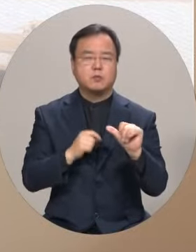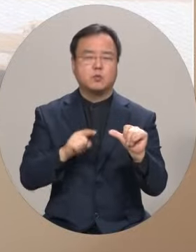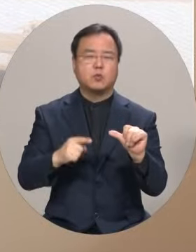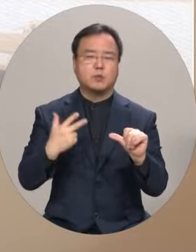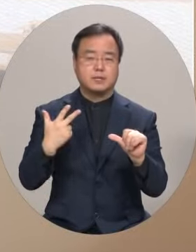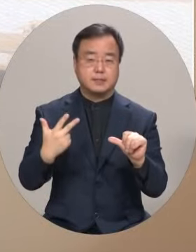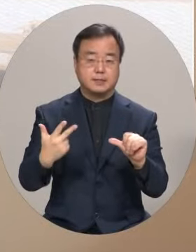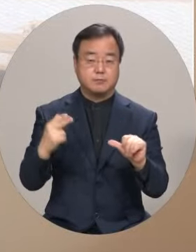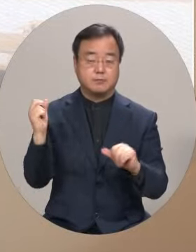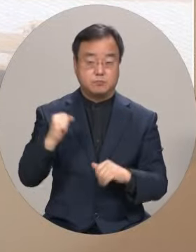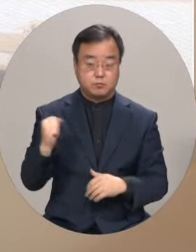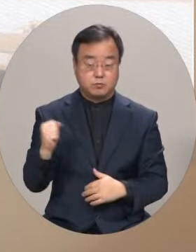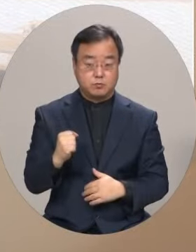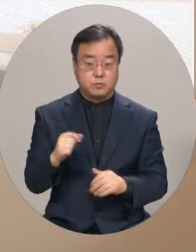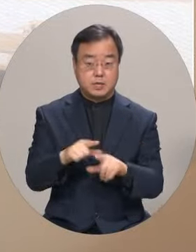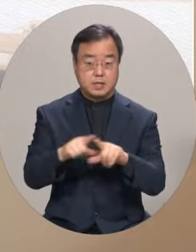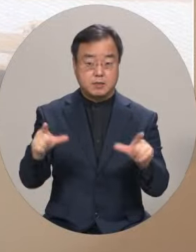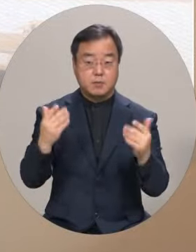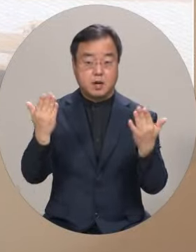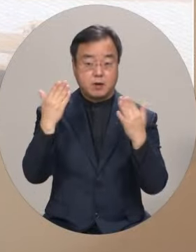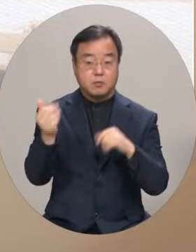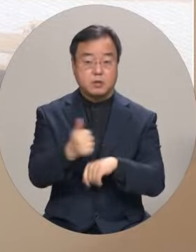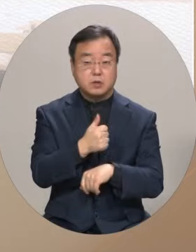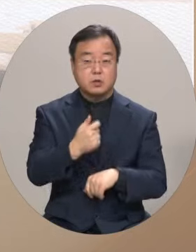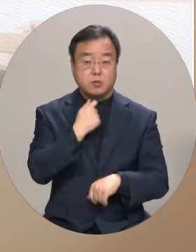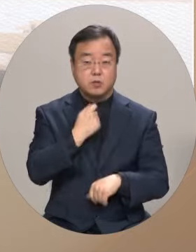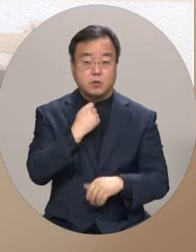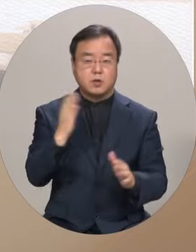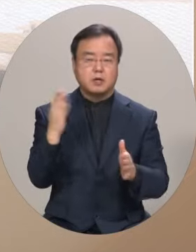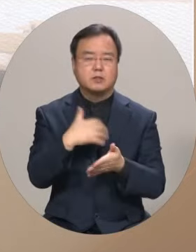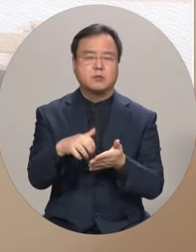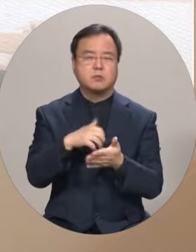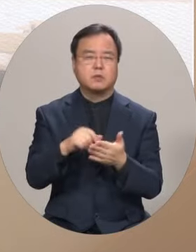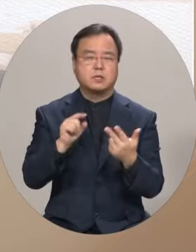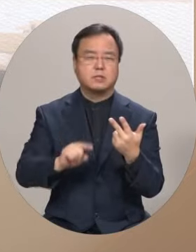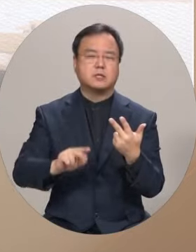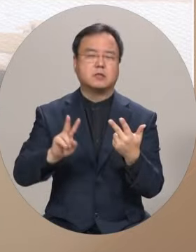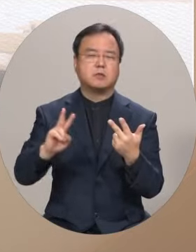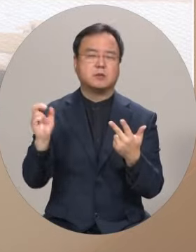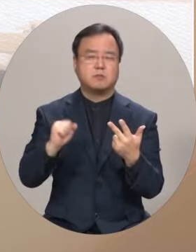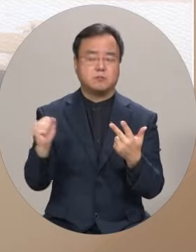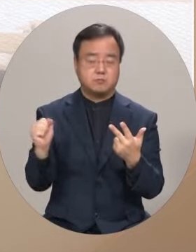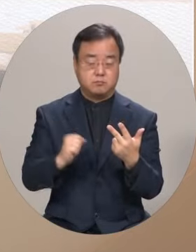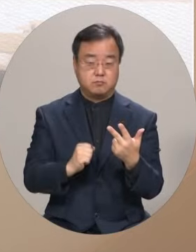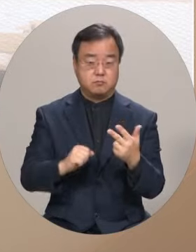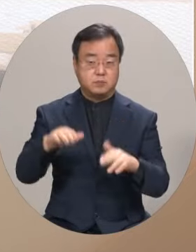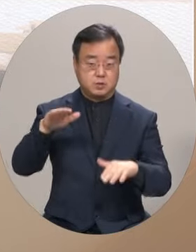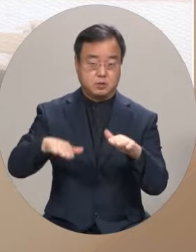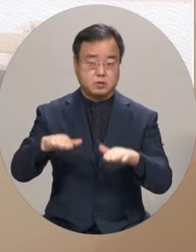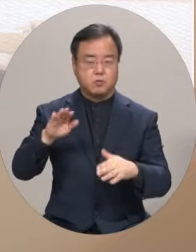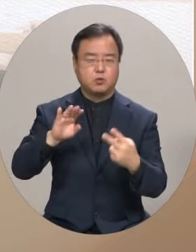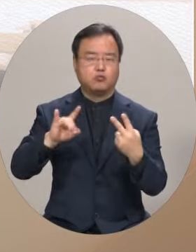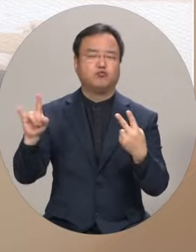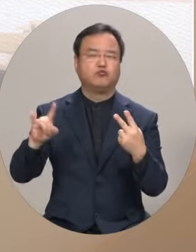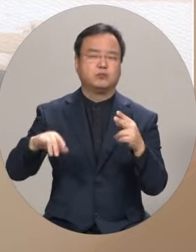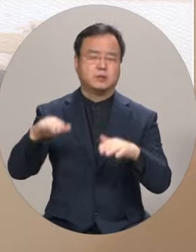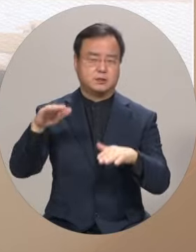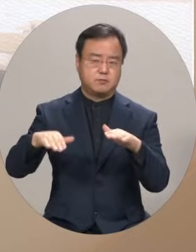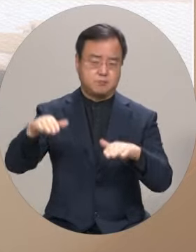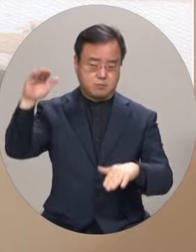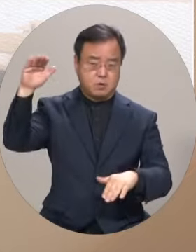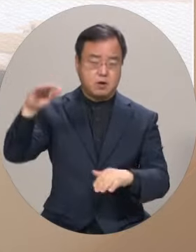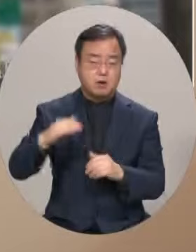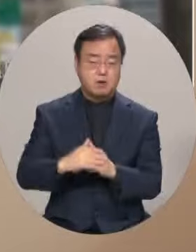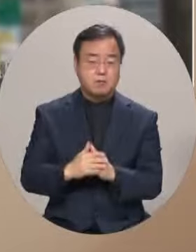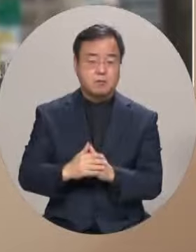반면 일반고에 가려는 학생 비율은 7.2%이 격차가 두배 이상 벌어졌습니다 이렇다 분이 자사고와